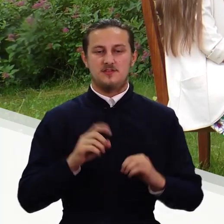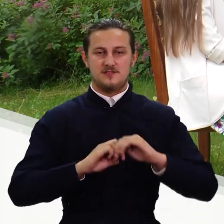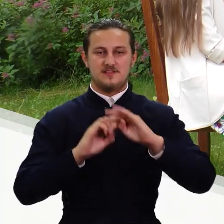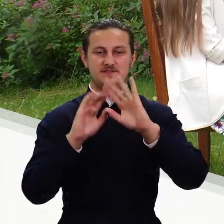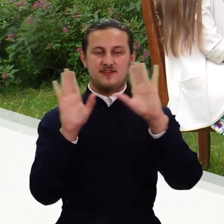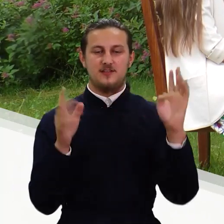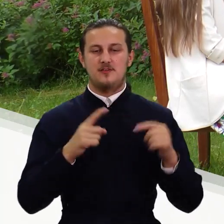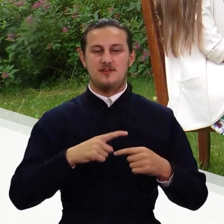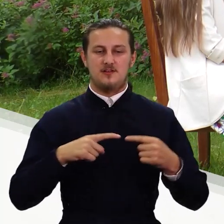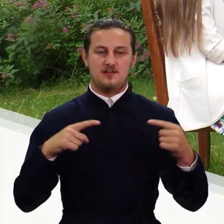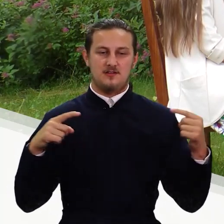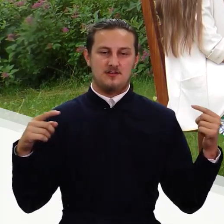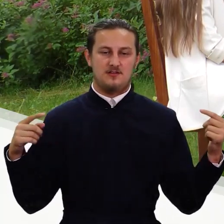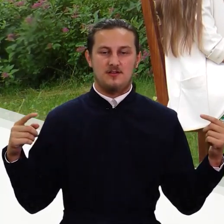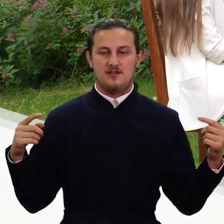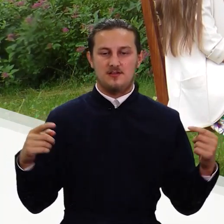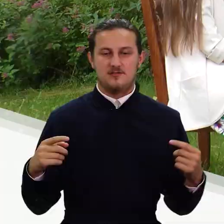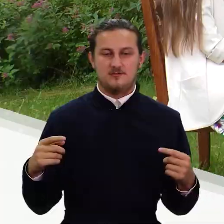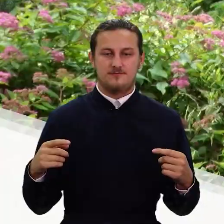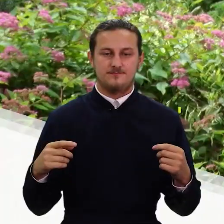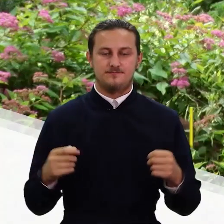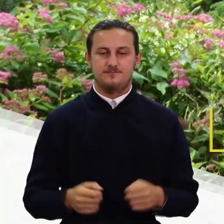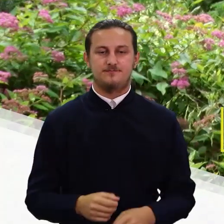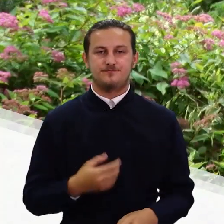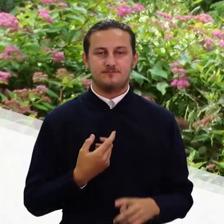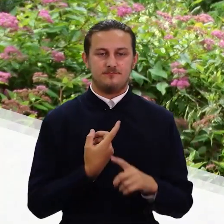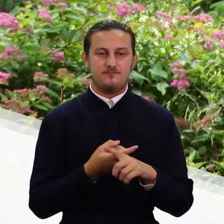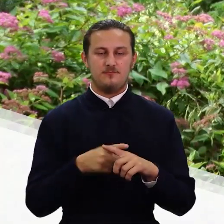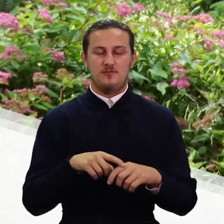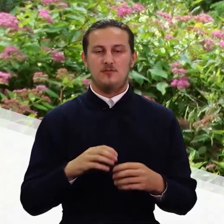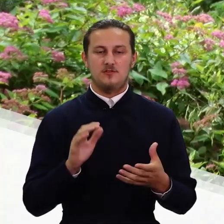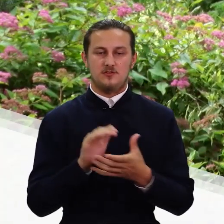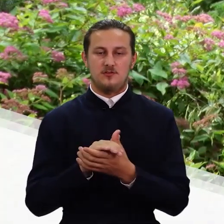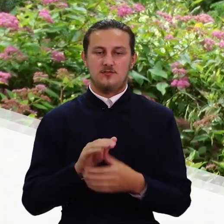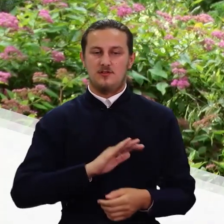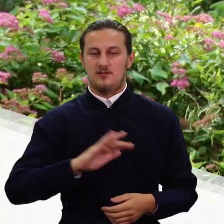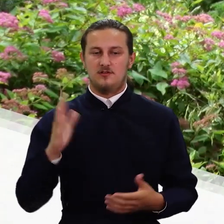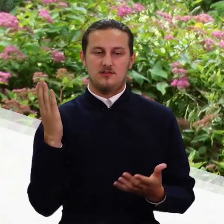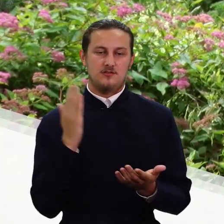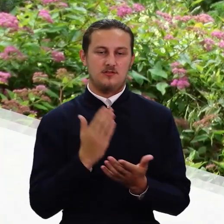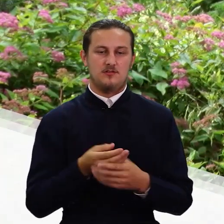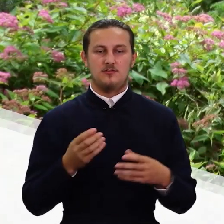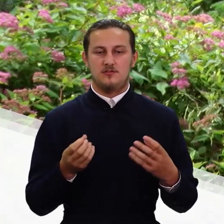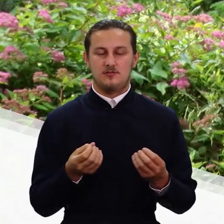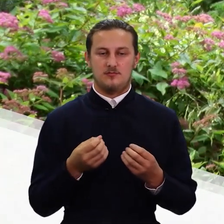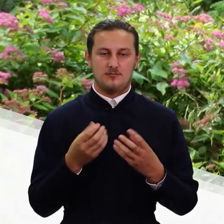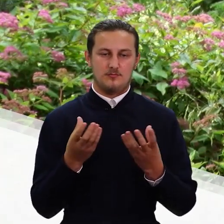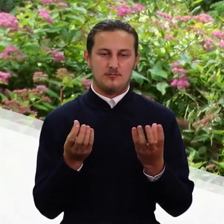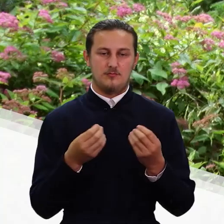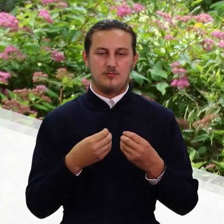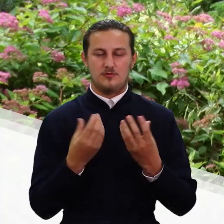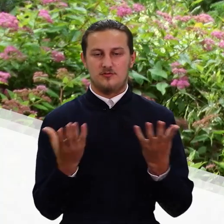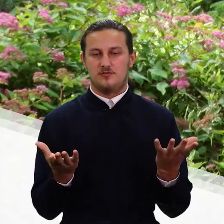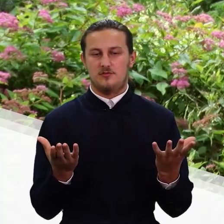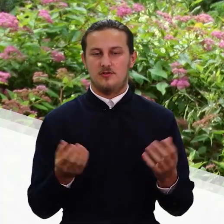способами. Це знайомство не є протокольним, воно не є прогнозованим, воно не може відбутися тоді, коли я цього